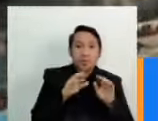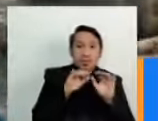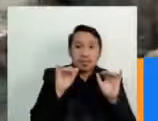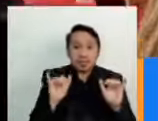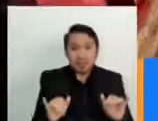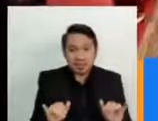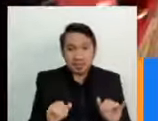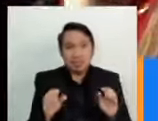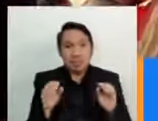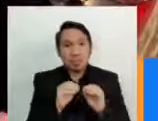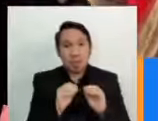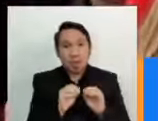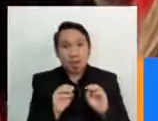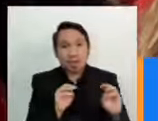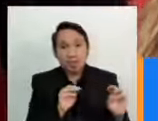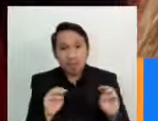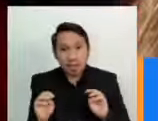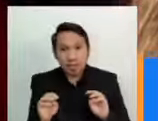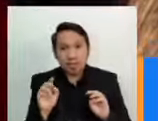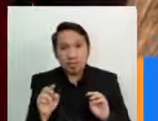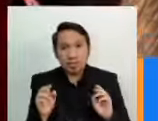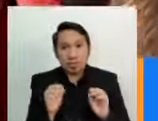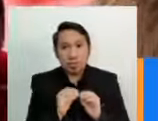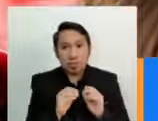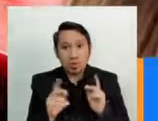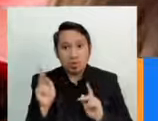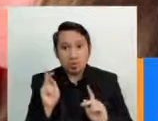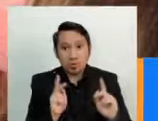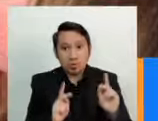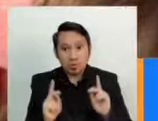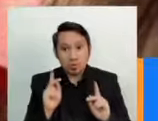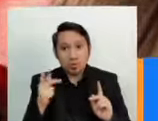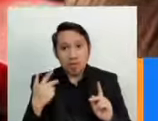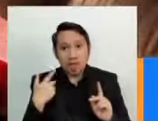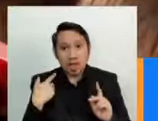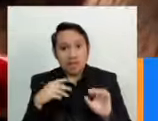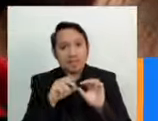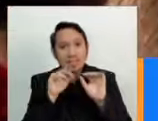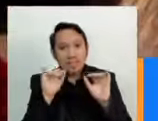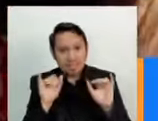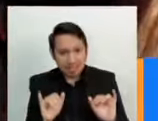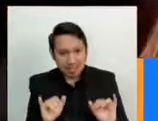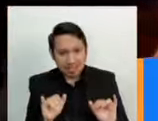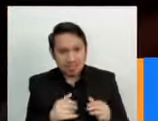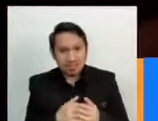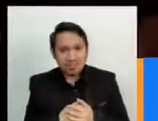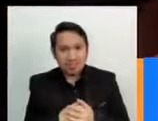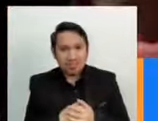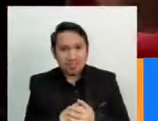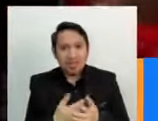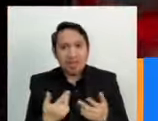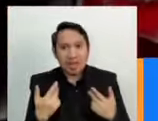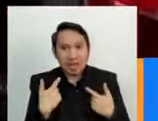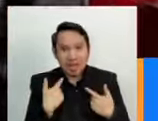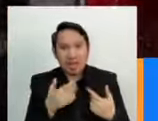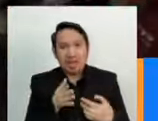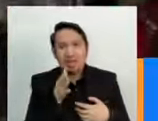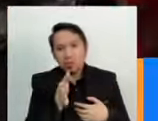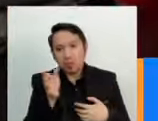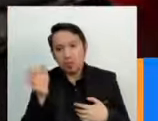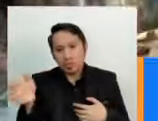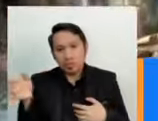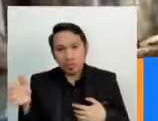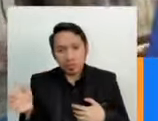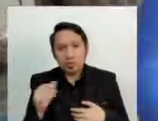yung mga dami ng tao, eh may, yun nga, sistema na parang may station siyang kanya-kanya pinupuntahan. Station tayo para hindi magulo,